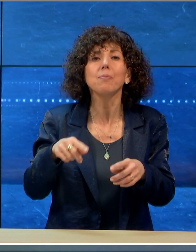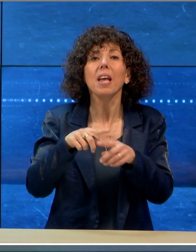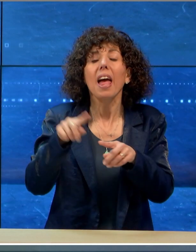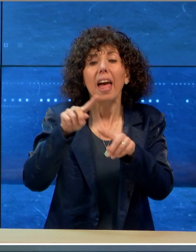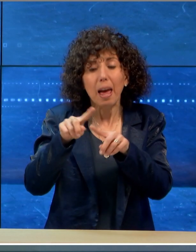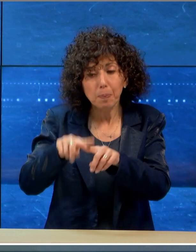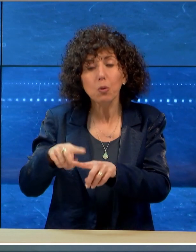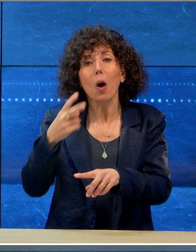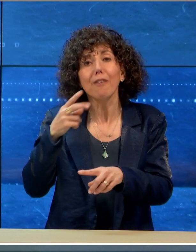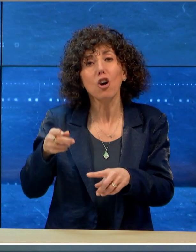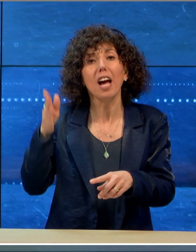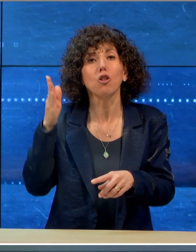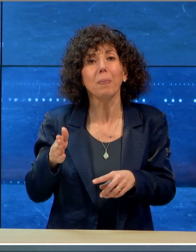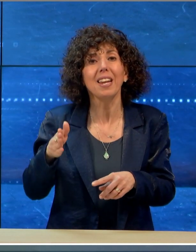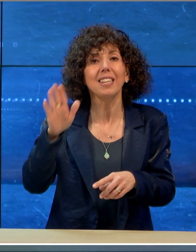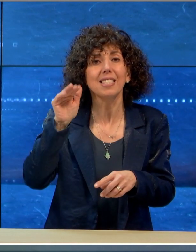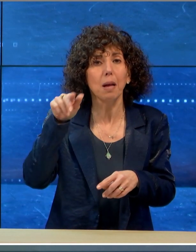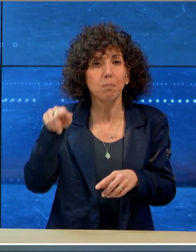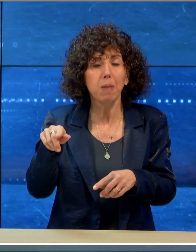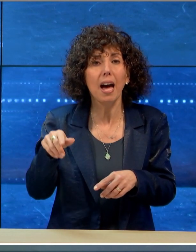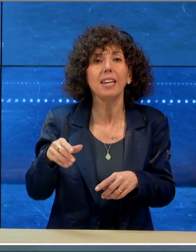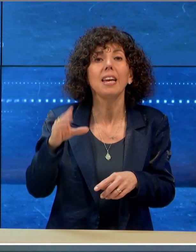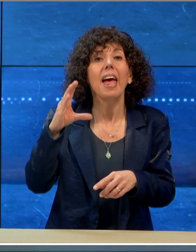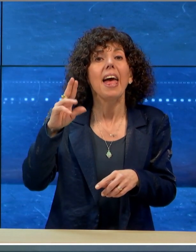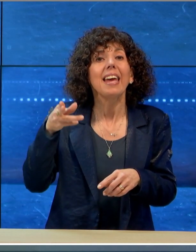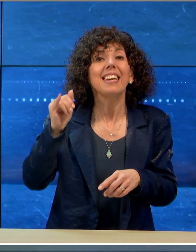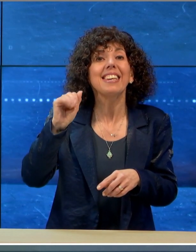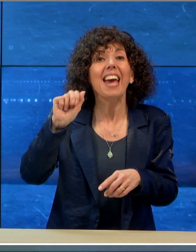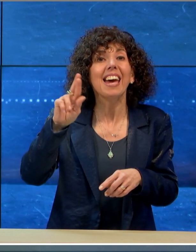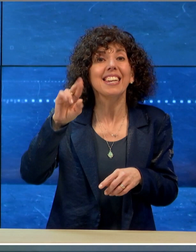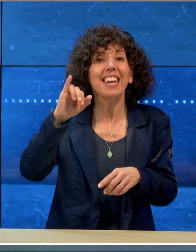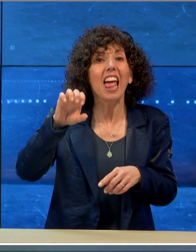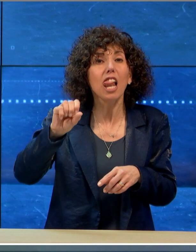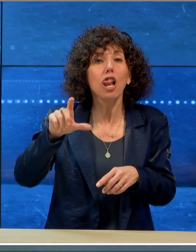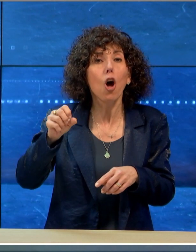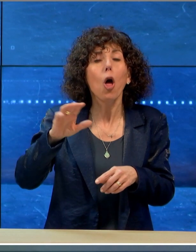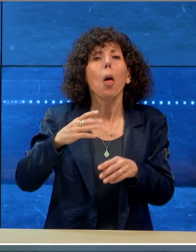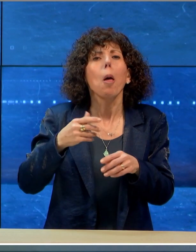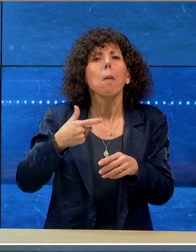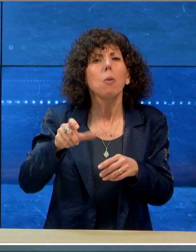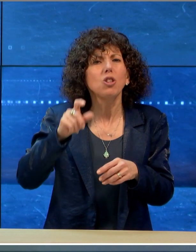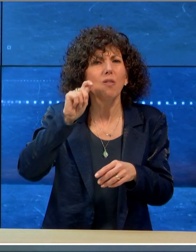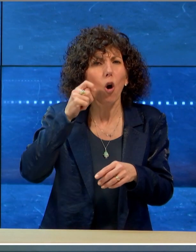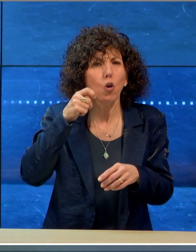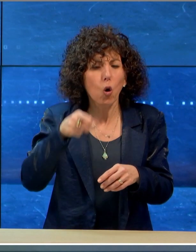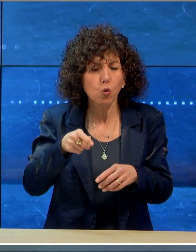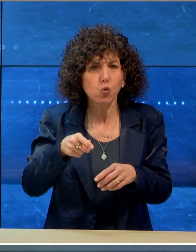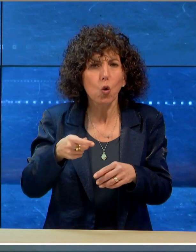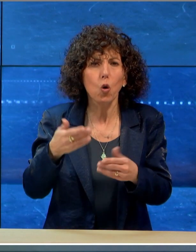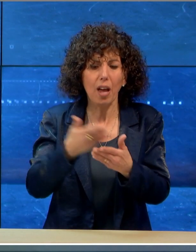penalista barese Giancarlo chiariello per corruzione in atti